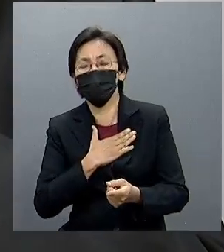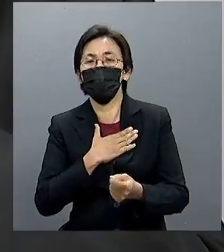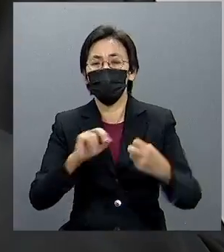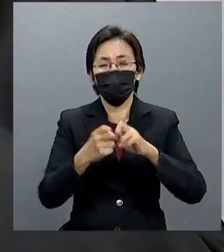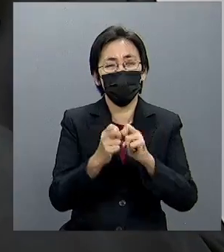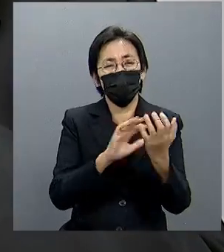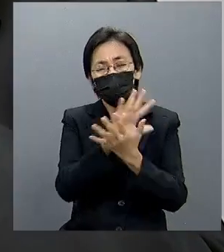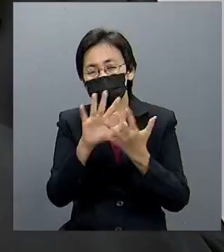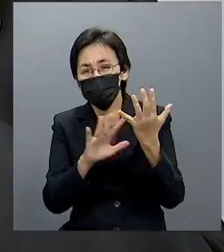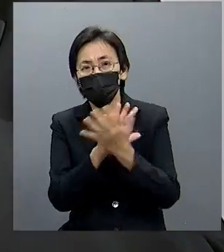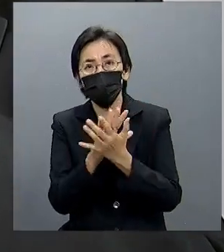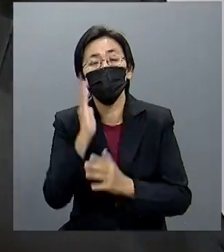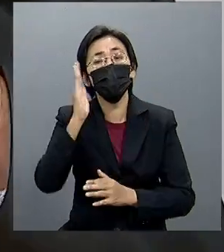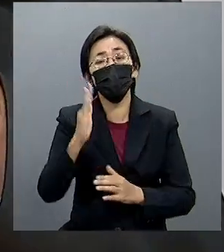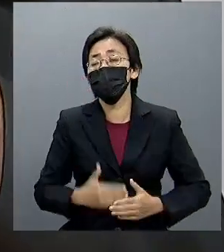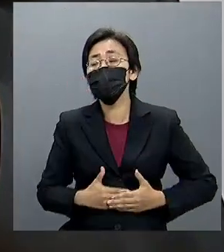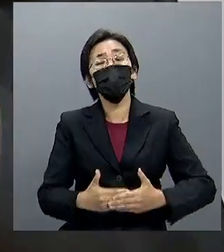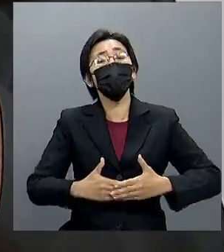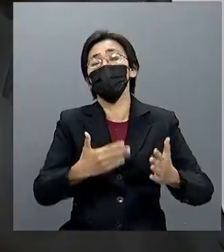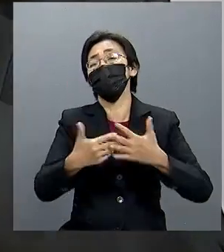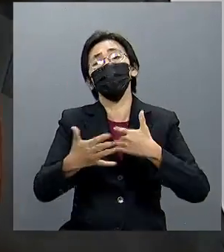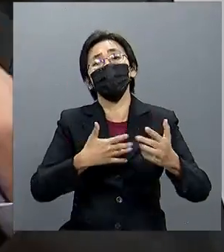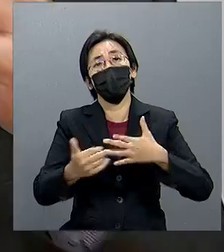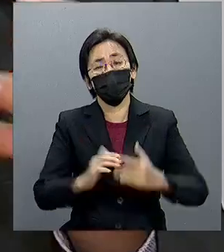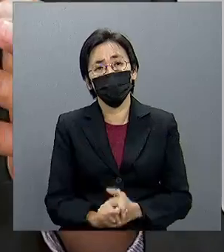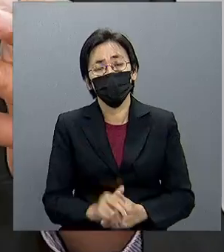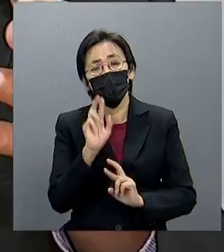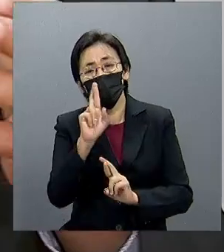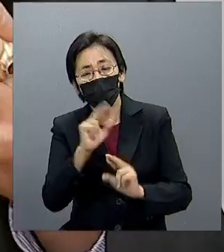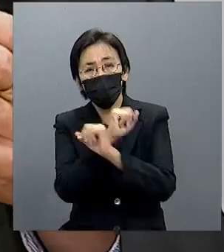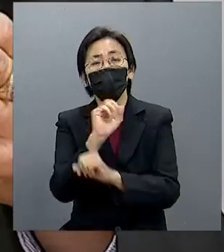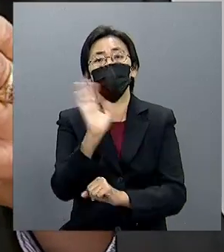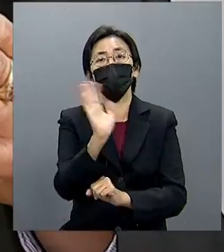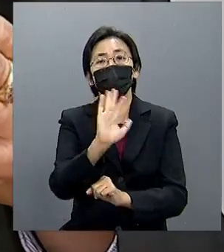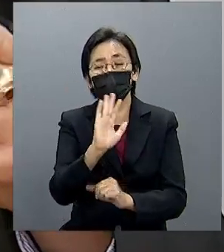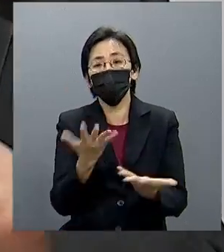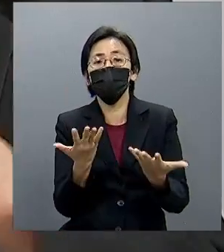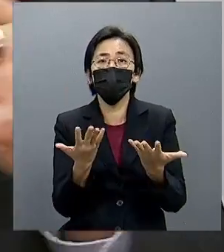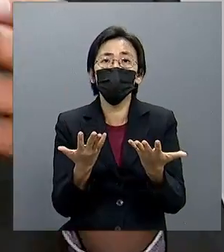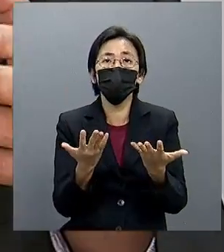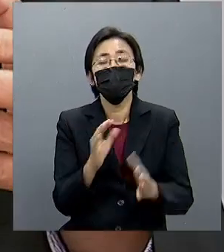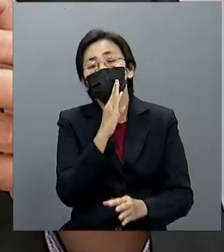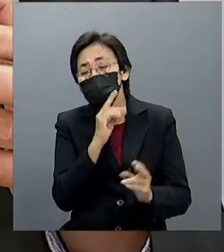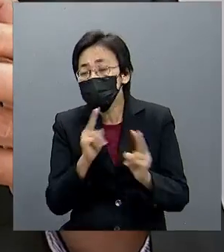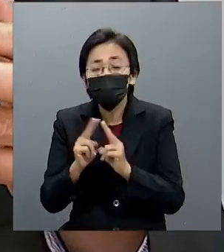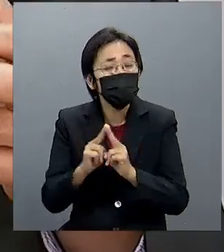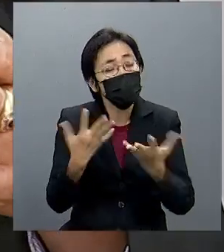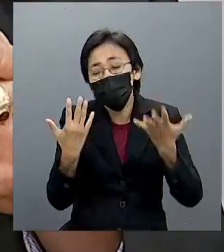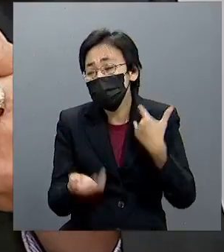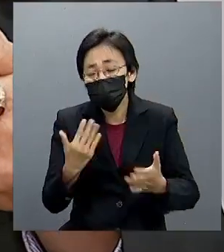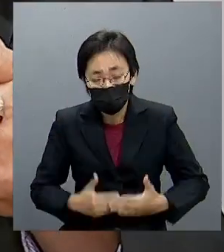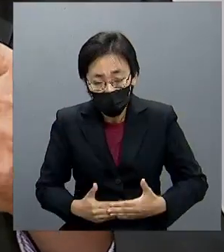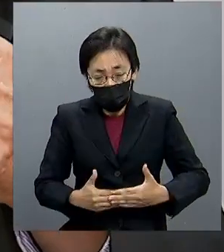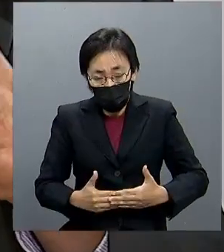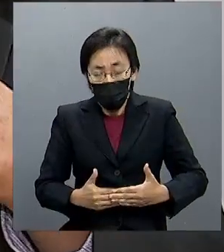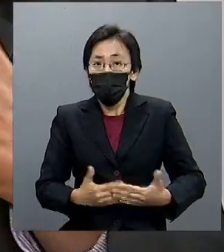ไม่ต้องระมัดระวังนะไม่ต้องระมัดระวังการสนุกสนานในทางกามรมแล้วก่อให้เกิดบุตรขึ้นม